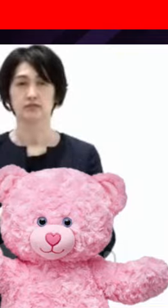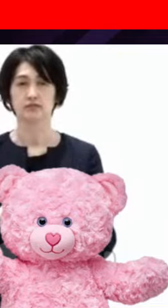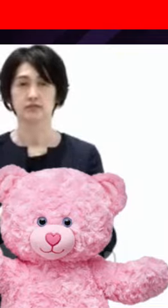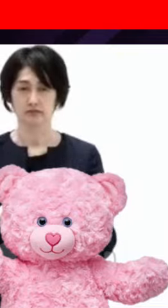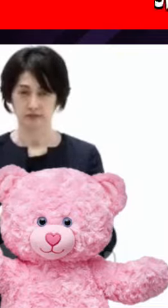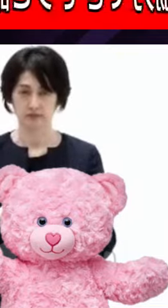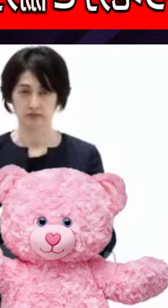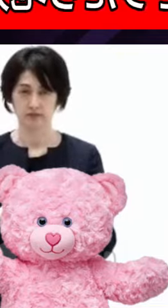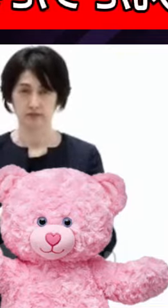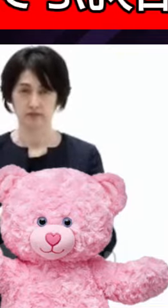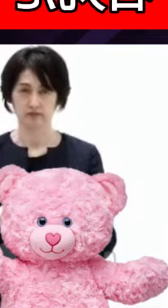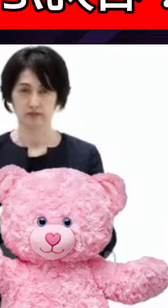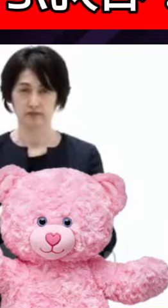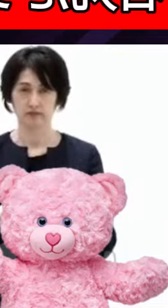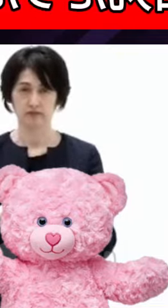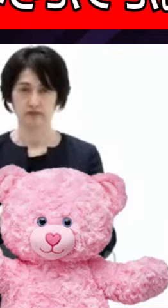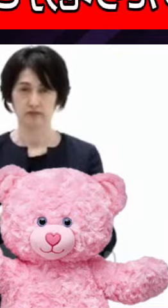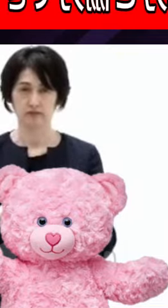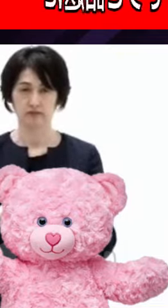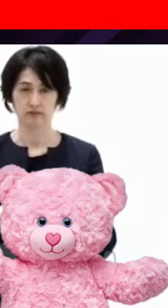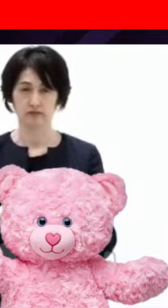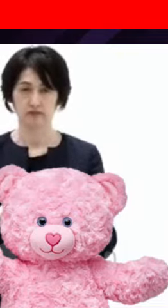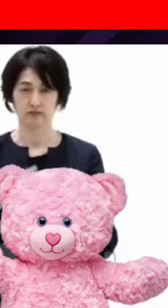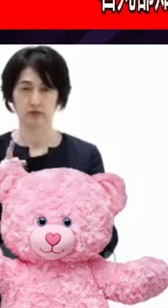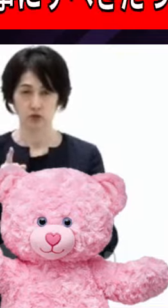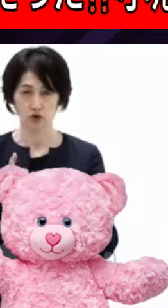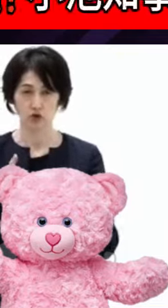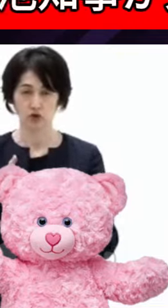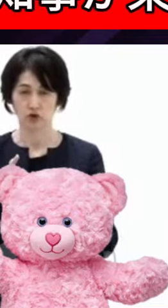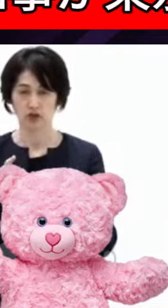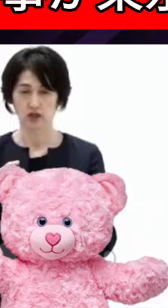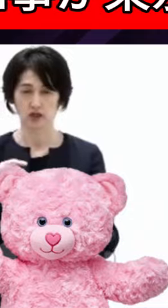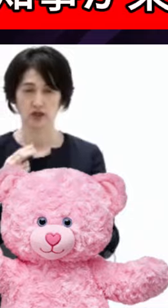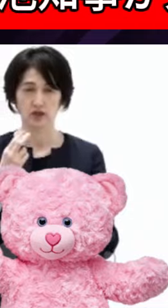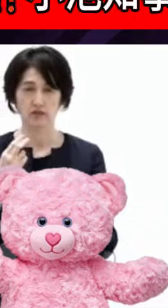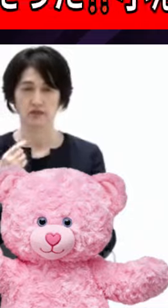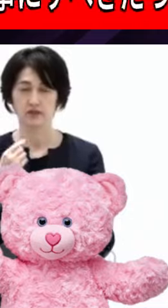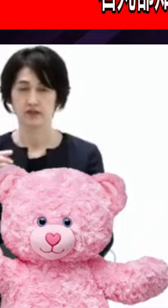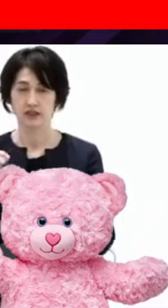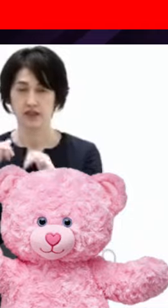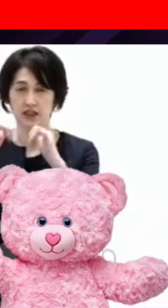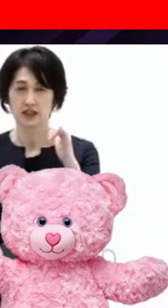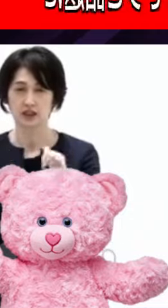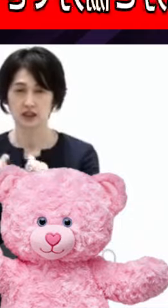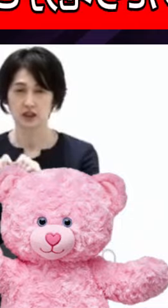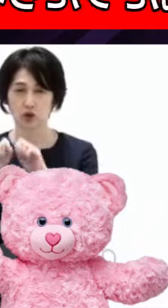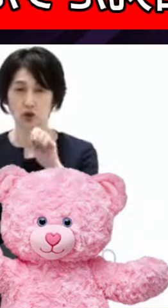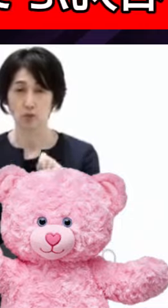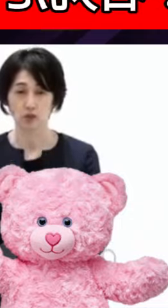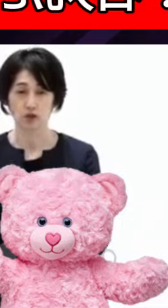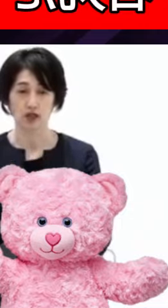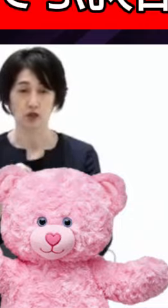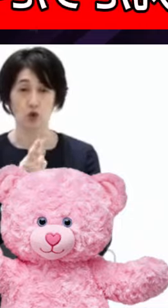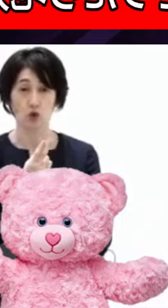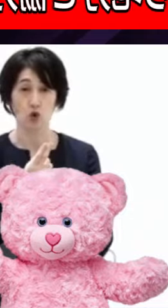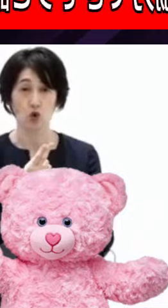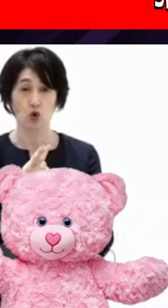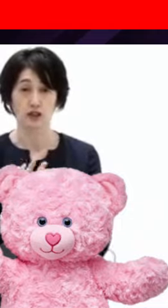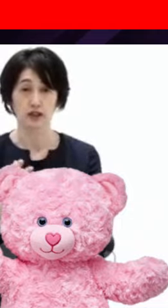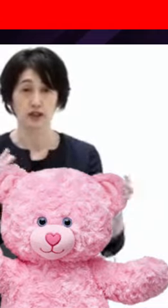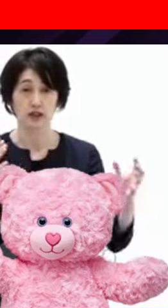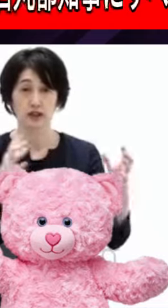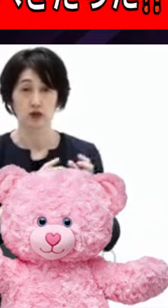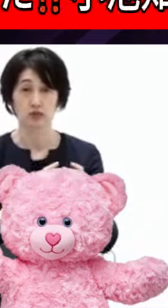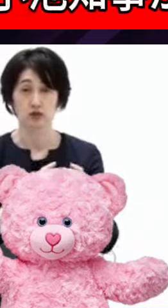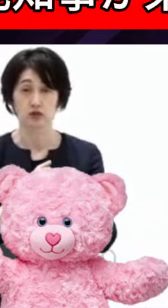的を射ているような形で、それが正しいような形でこの間ずっと続いている